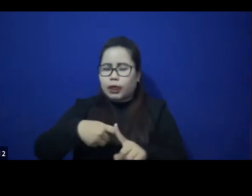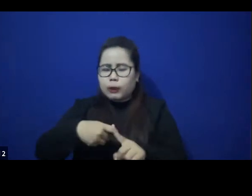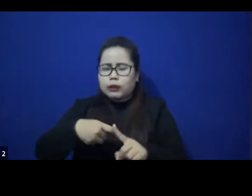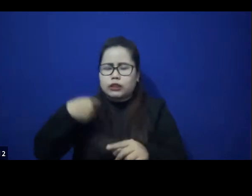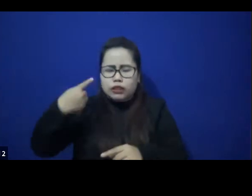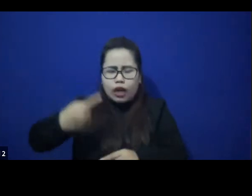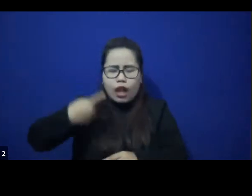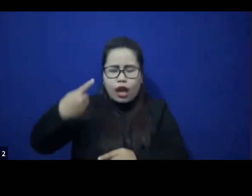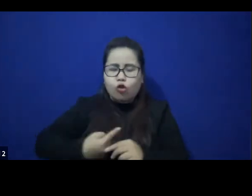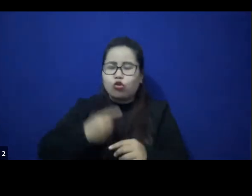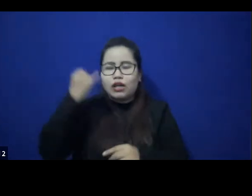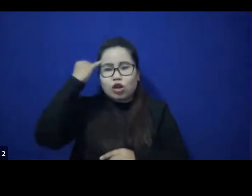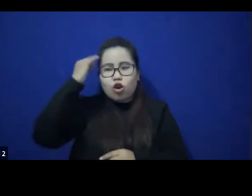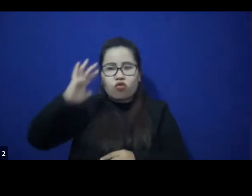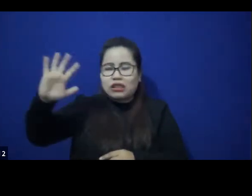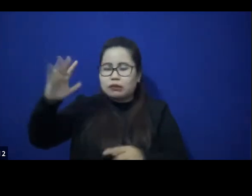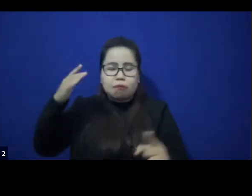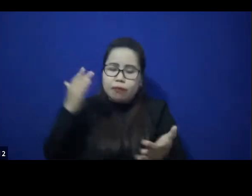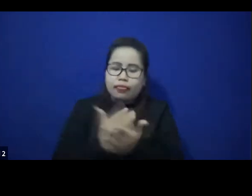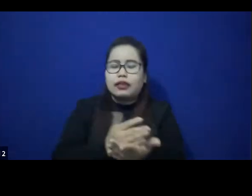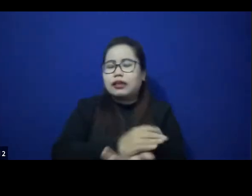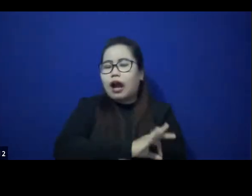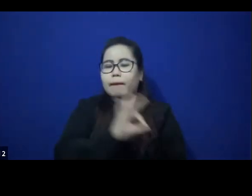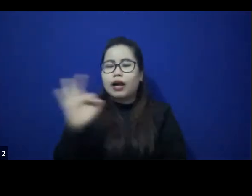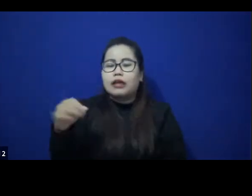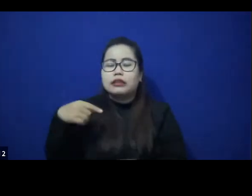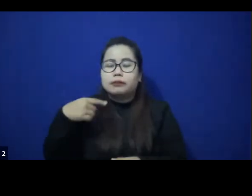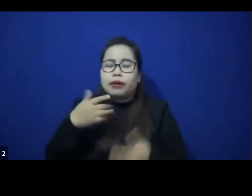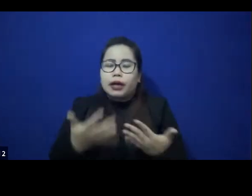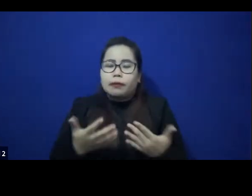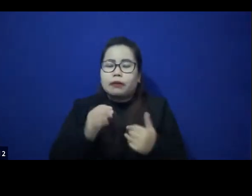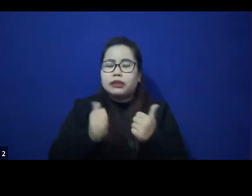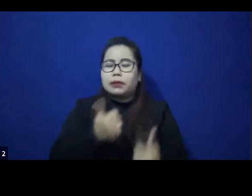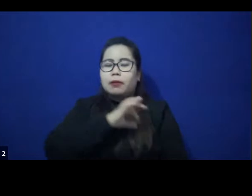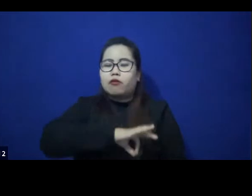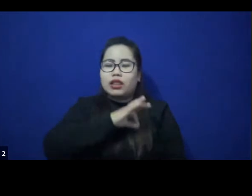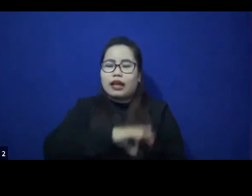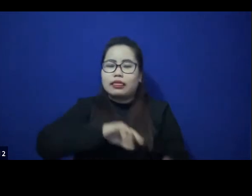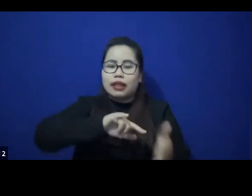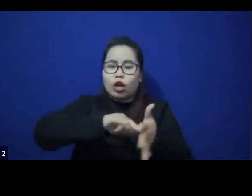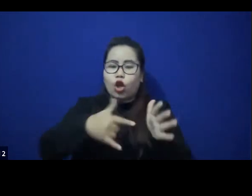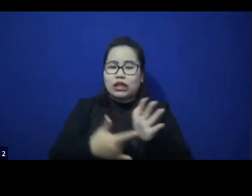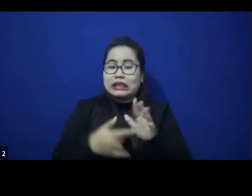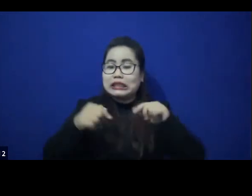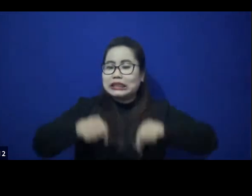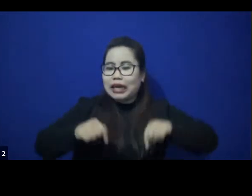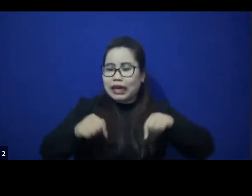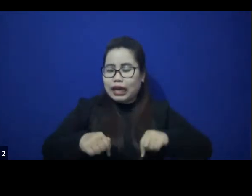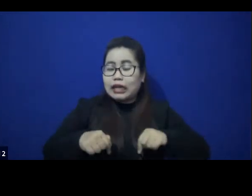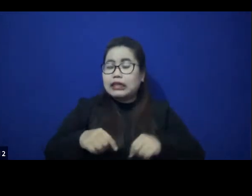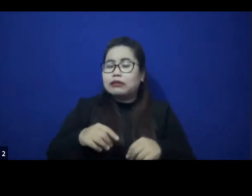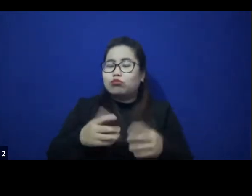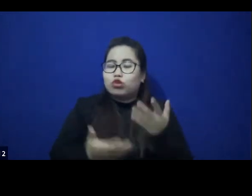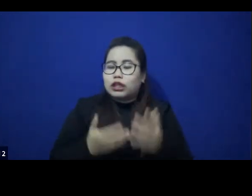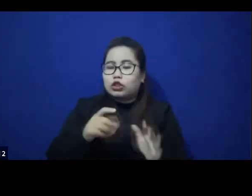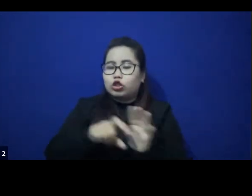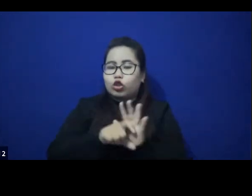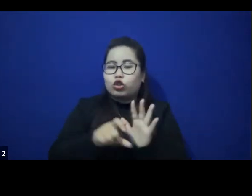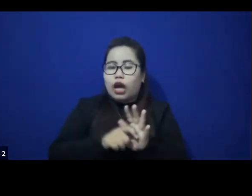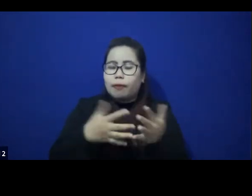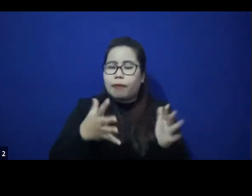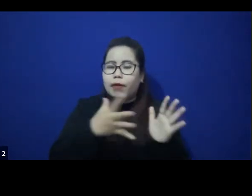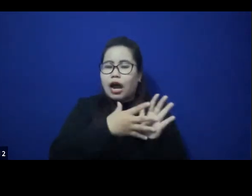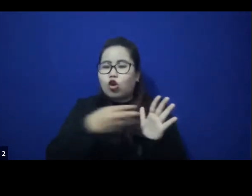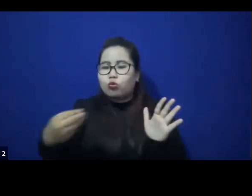inovasi produk dengan memanfaatkan teknologi terkini dan salah satunya tentu dengan mengadopsi teknologi yang